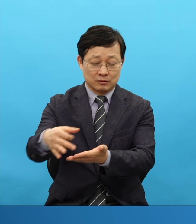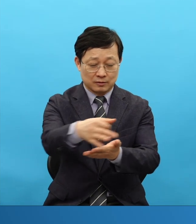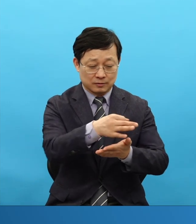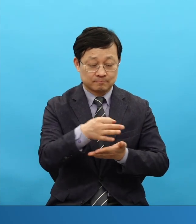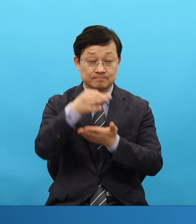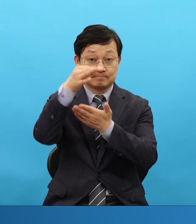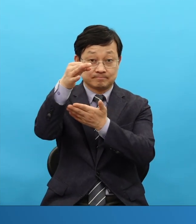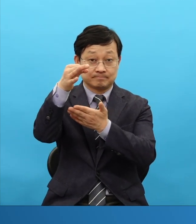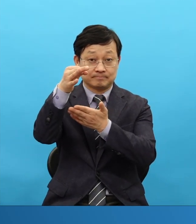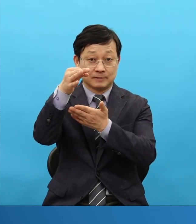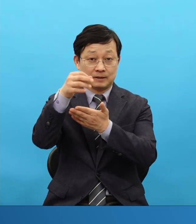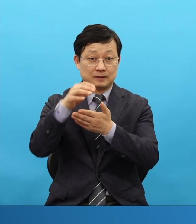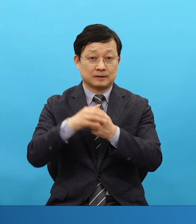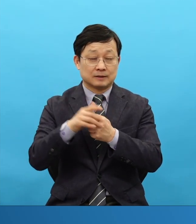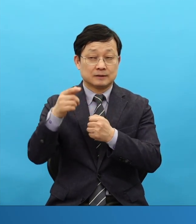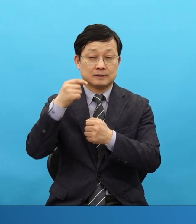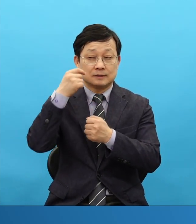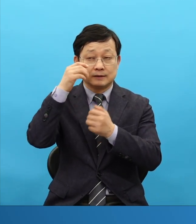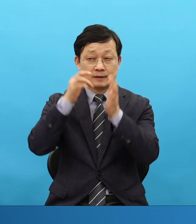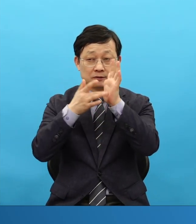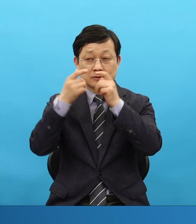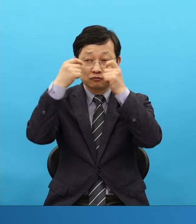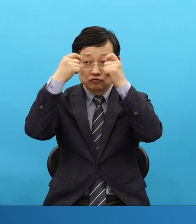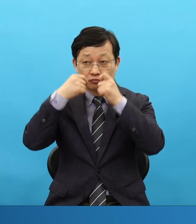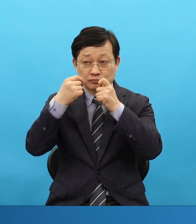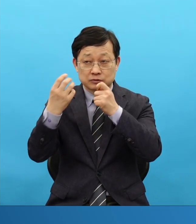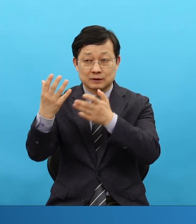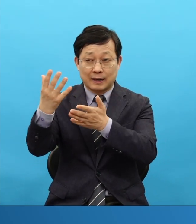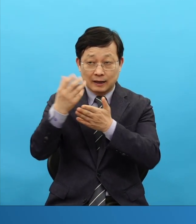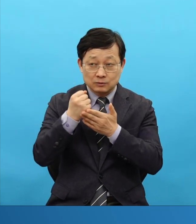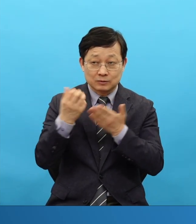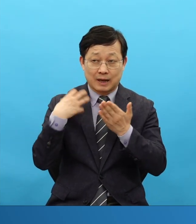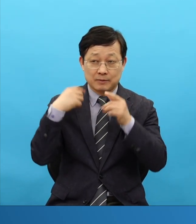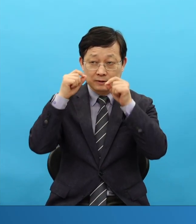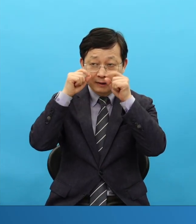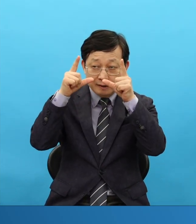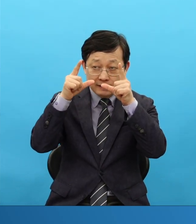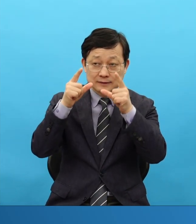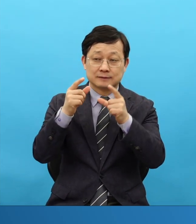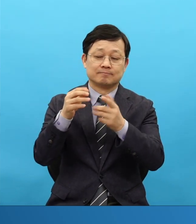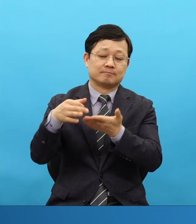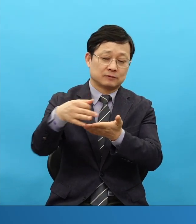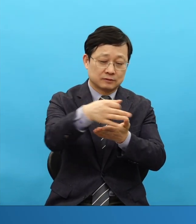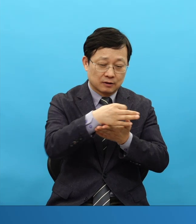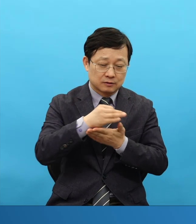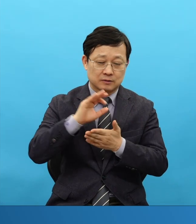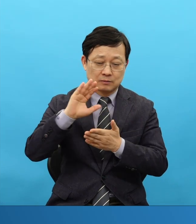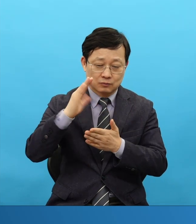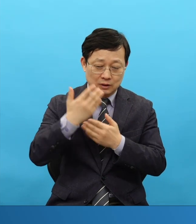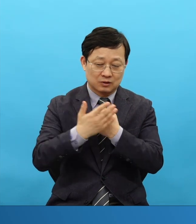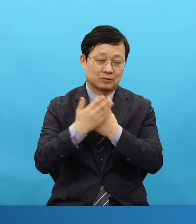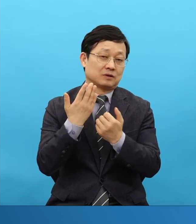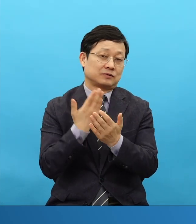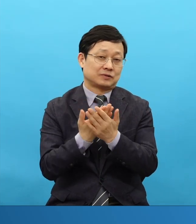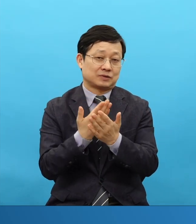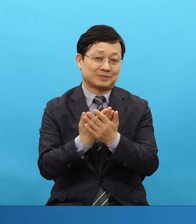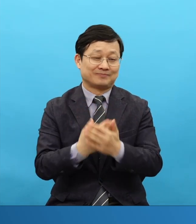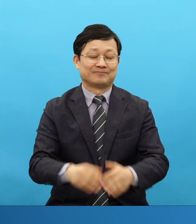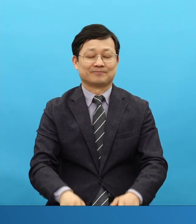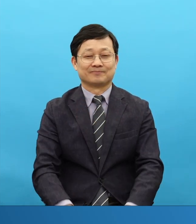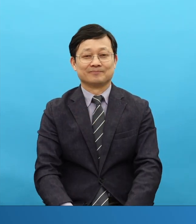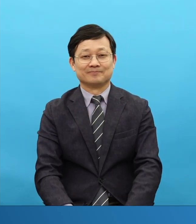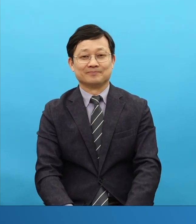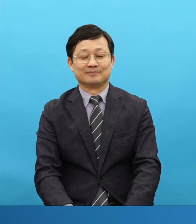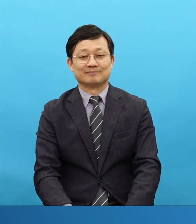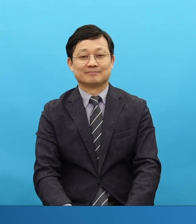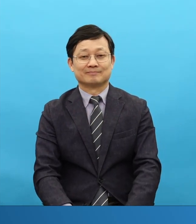예물이 그 눈물과 사명을 이해하는 예물이 되게 하옵소서. May today's offering be the offering that